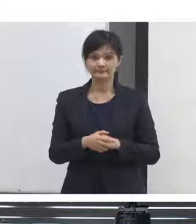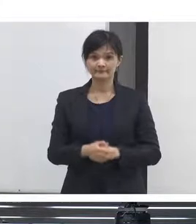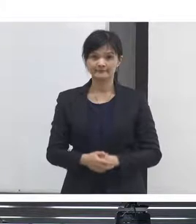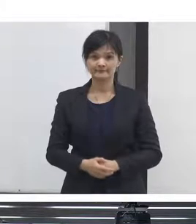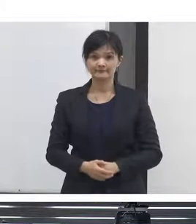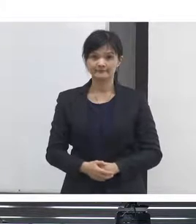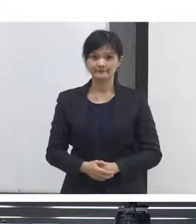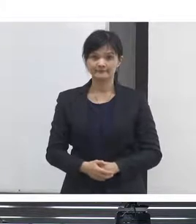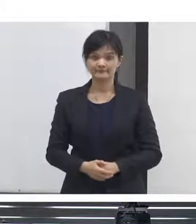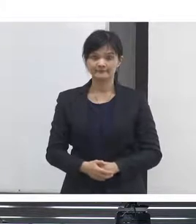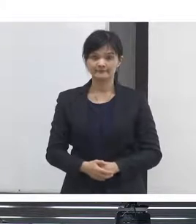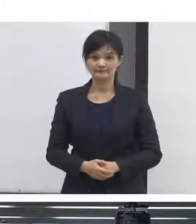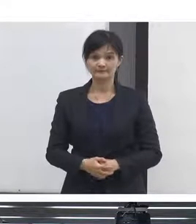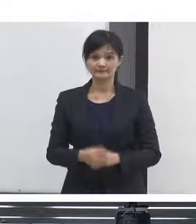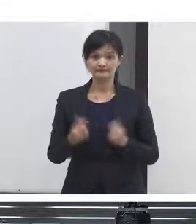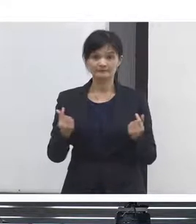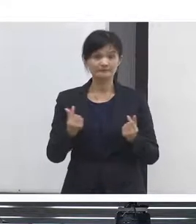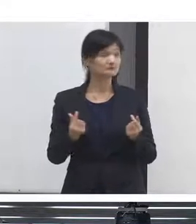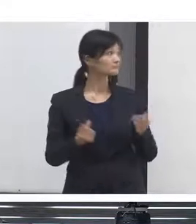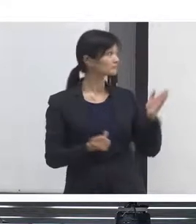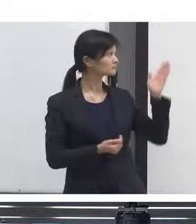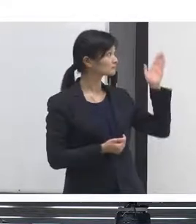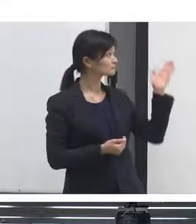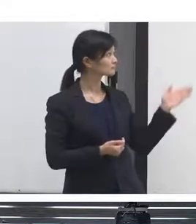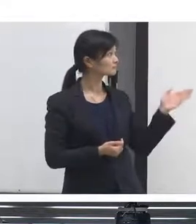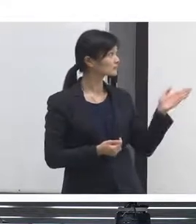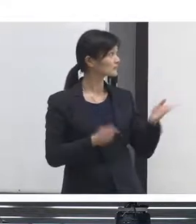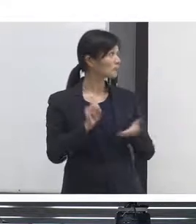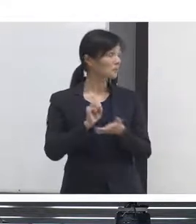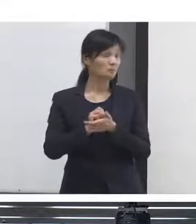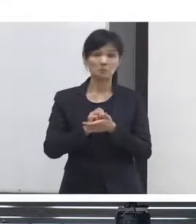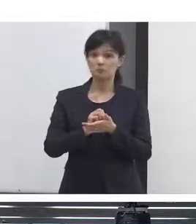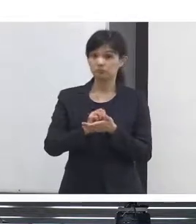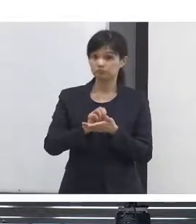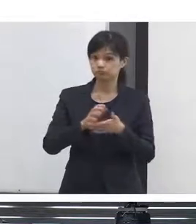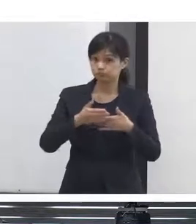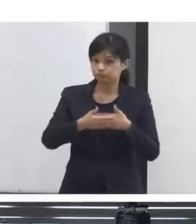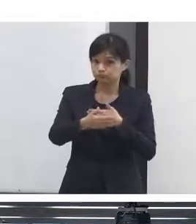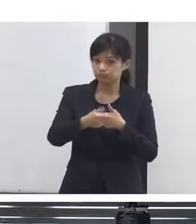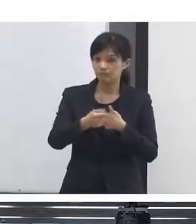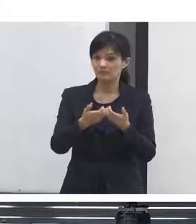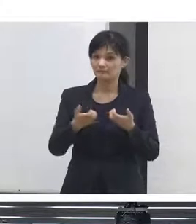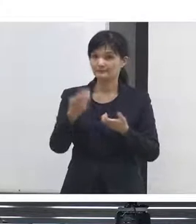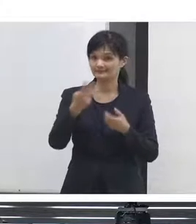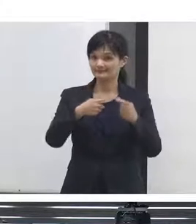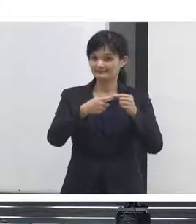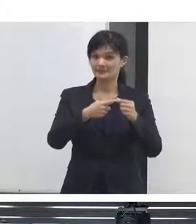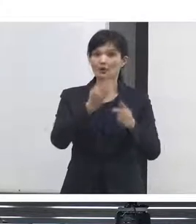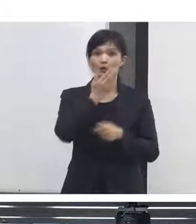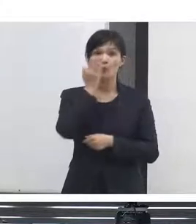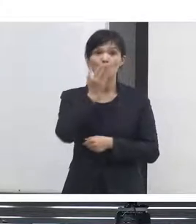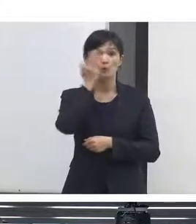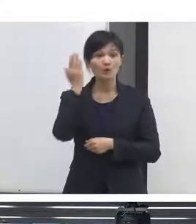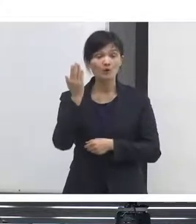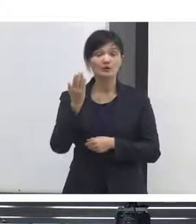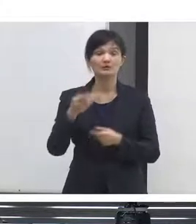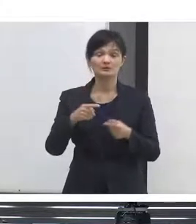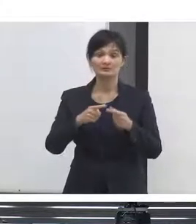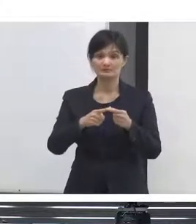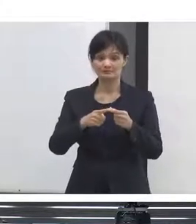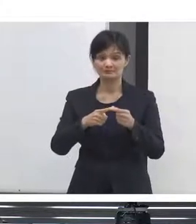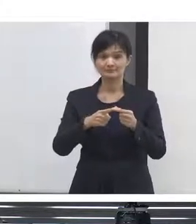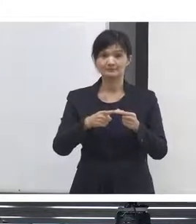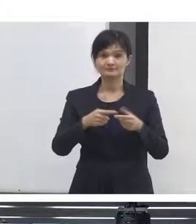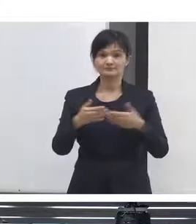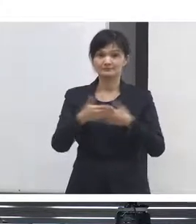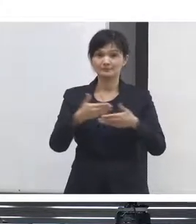这个像步道呢，大家可以分成三个大类啊。第一类型的是旅游方面的资料，比如说交通部观